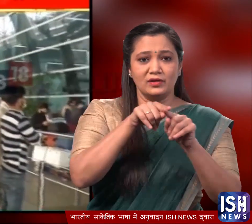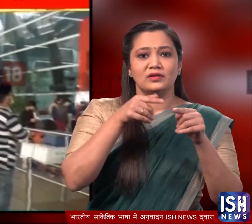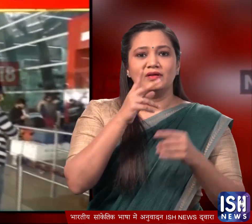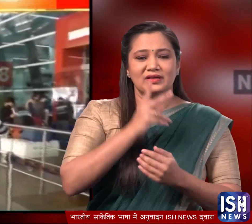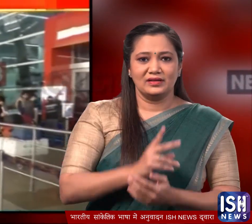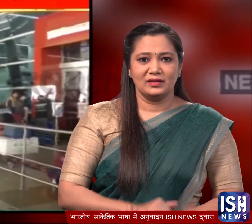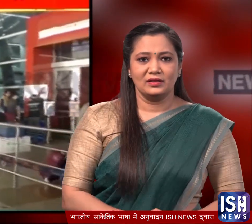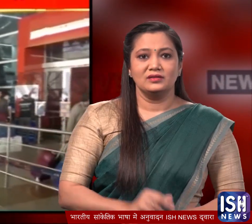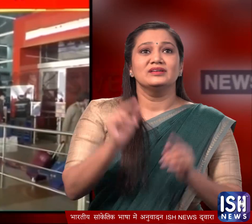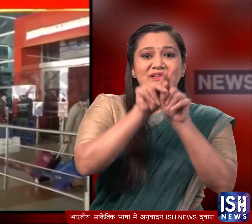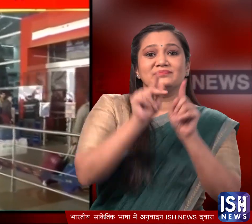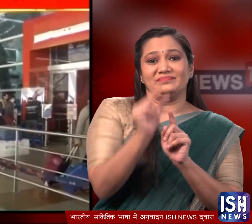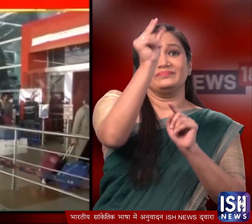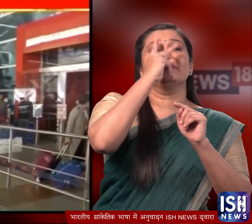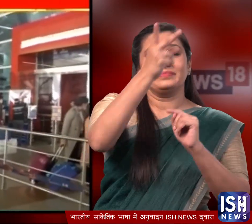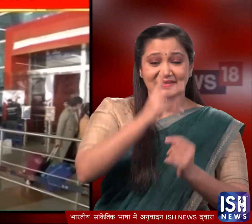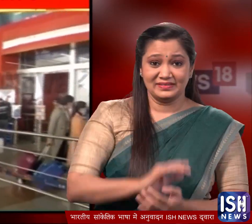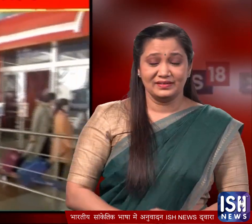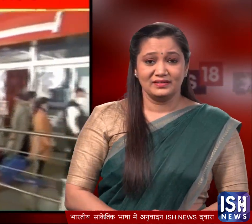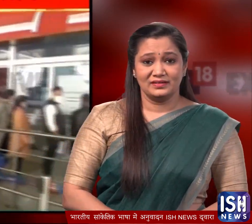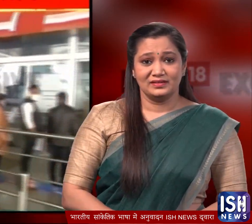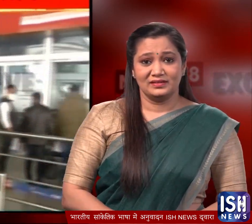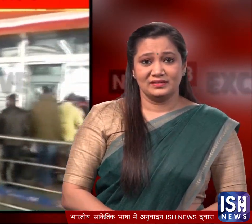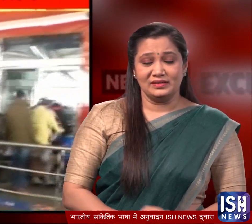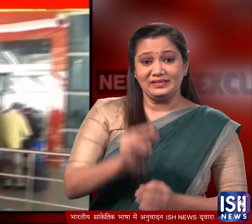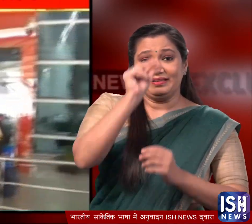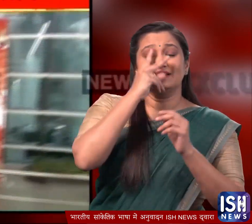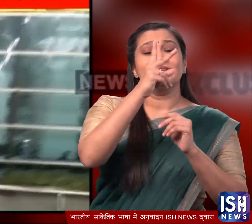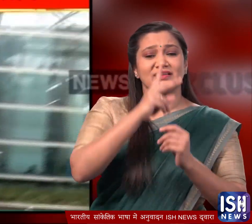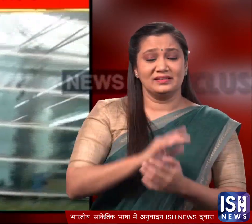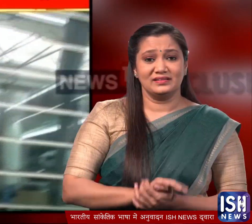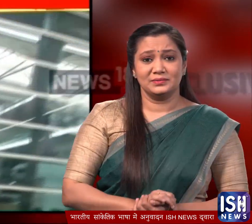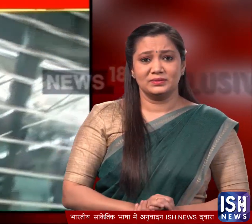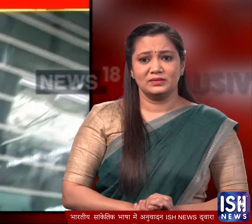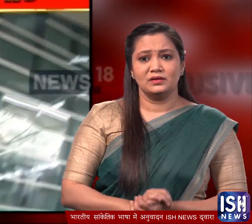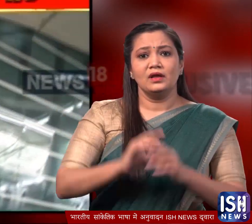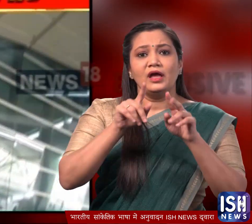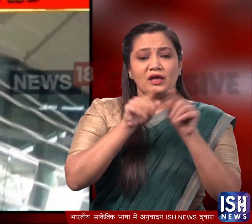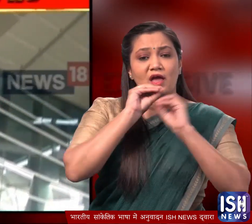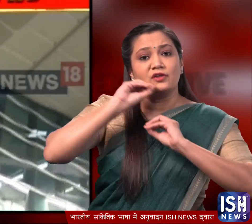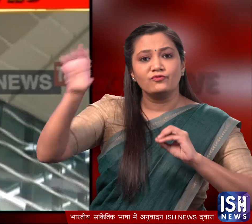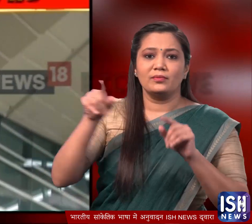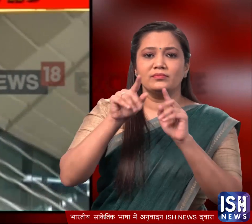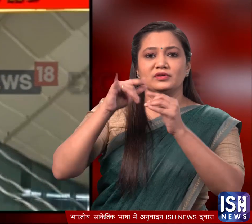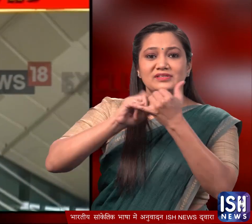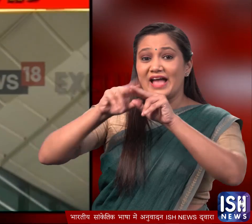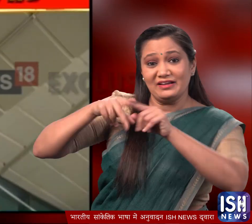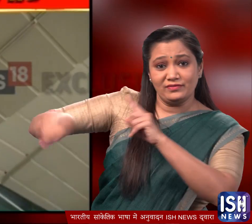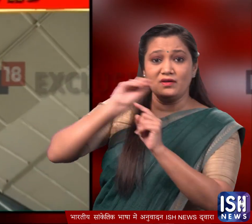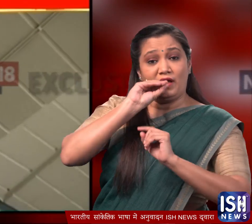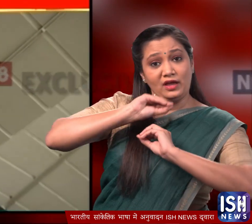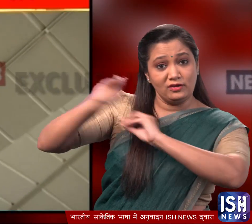अंतर्राष्ट्रीय हवाई अड्डे पर हैं और यहाँ पर जो एक सेंसर लगाया गया है, आप देख सकते हैं कि ये सेंसर जो है ये अलर्ट करता